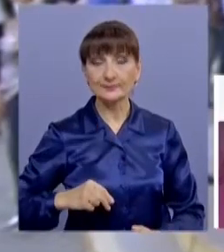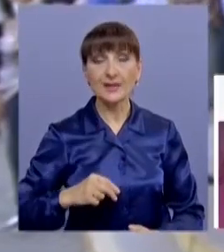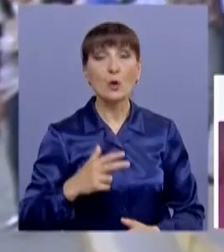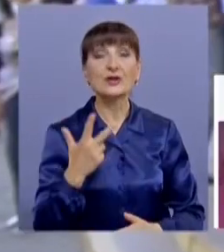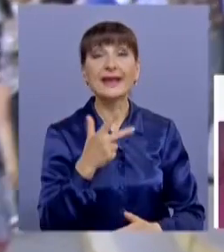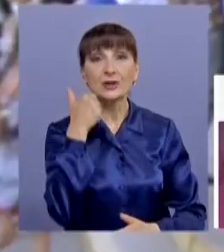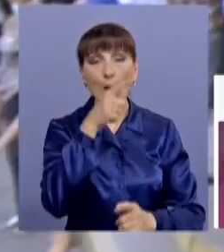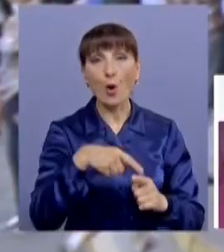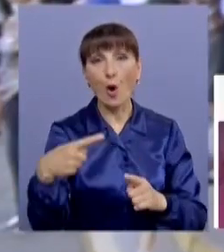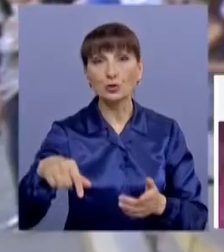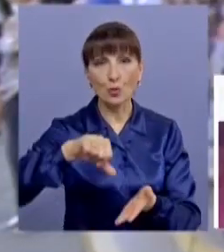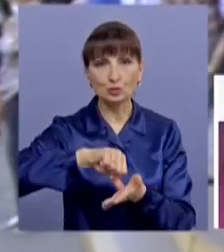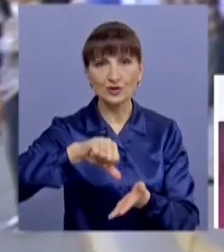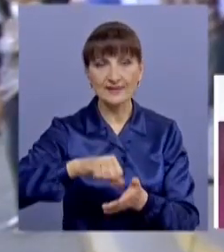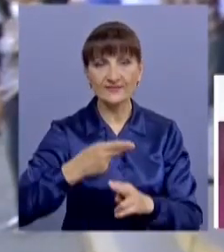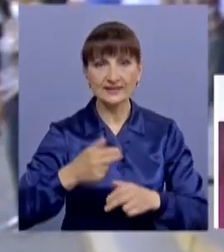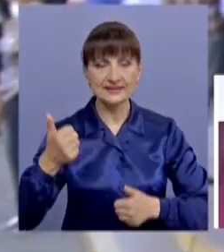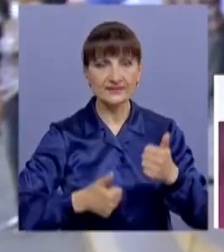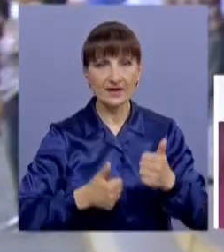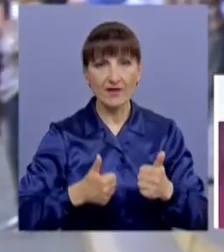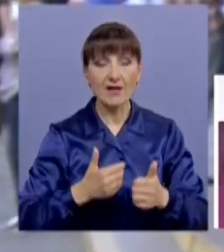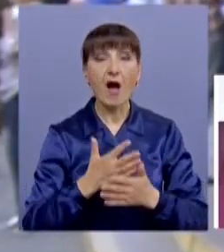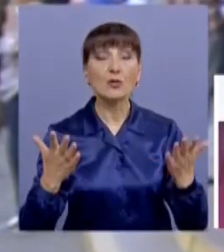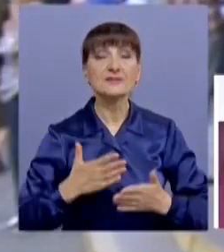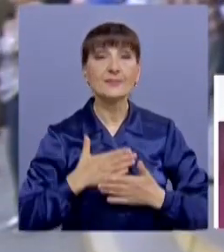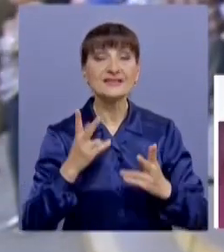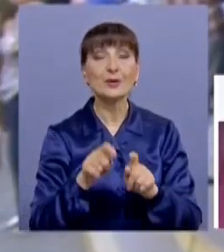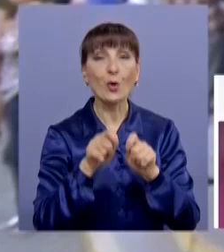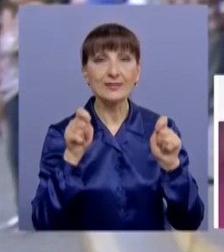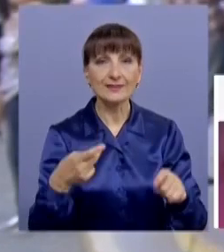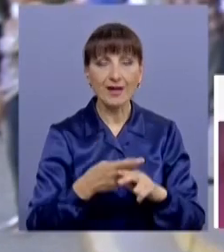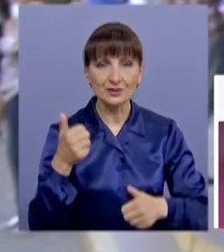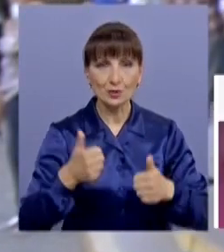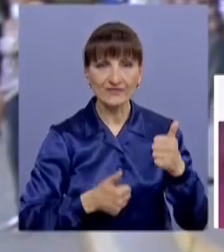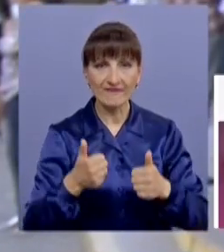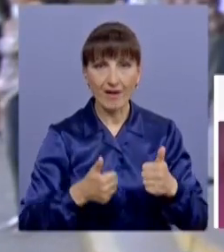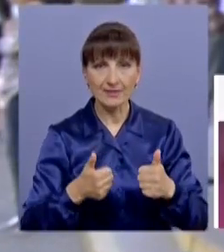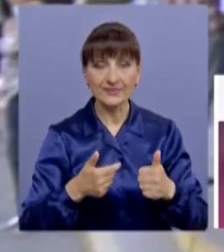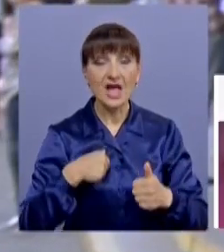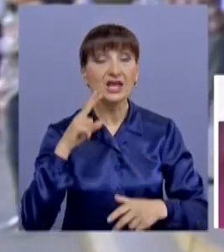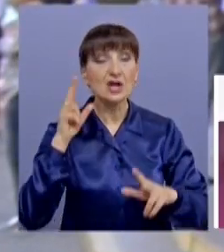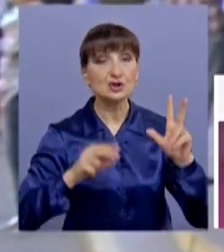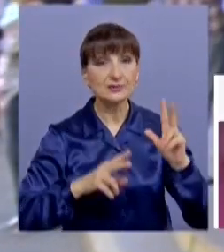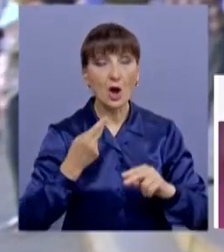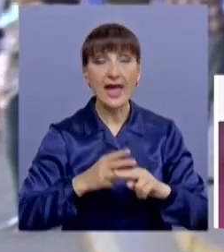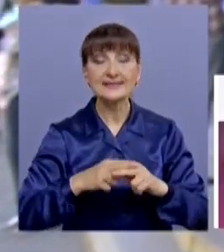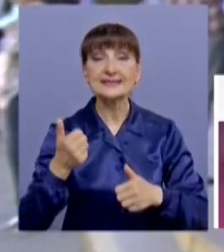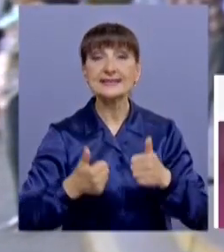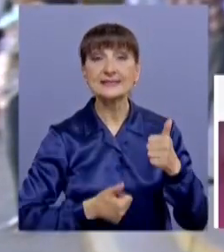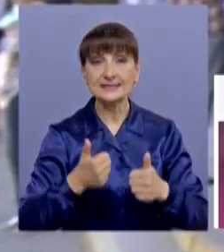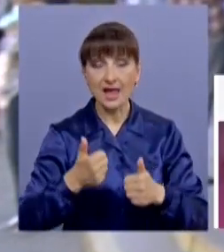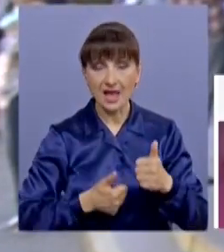3-й год участвует на этих состязаниях. Вот. Огромное спасибо всем организаторам, потому что я считаю, что эти